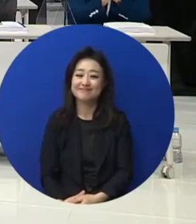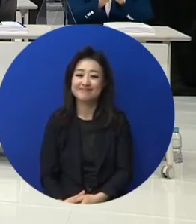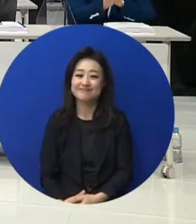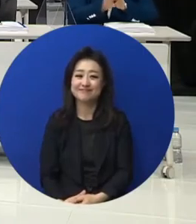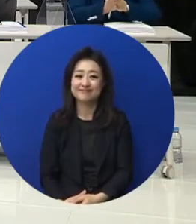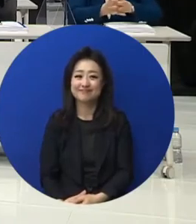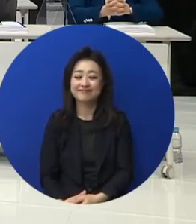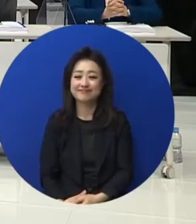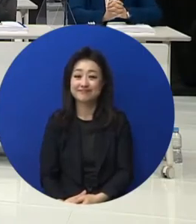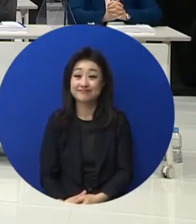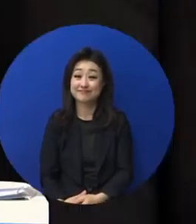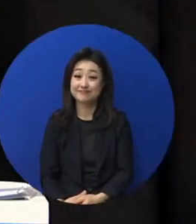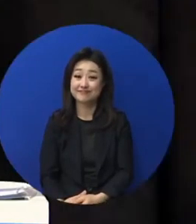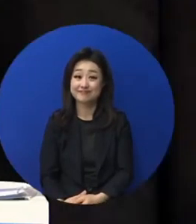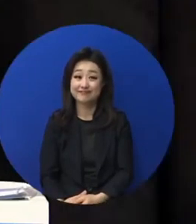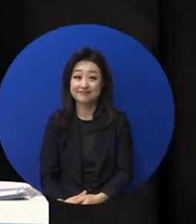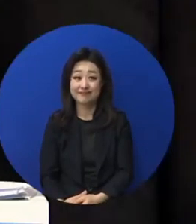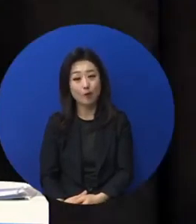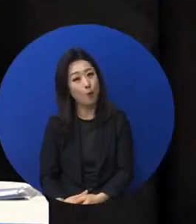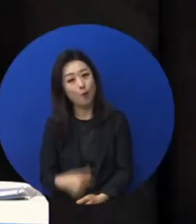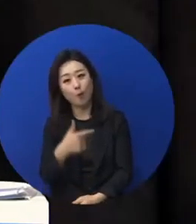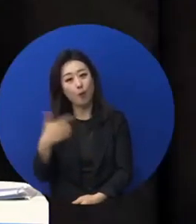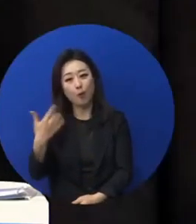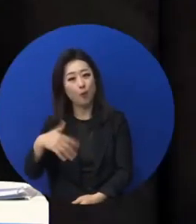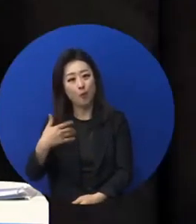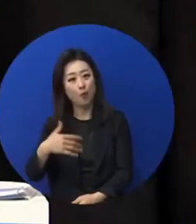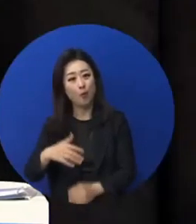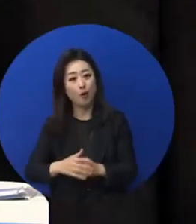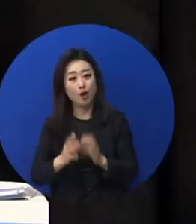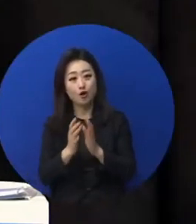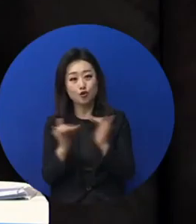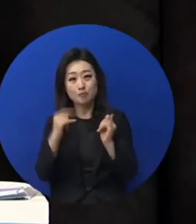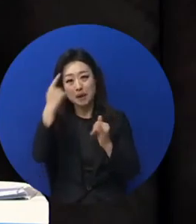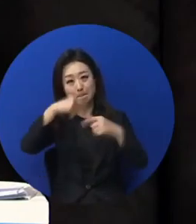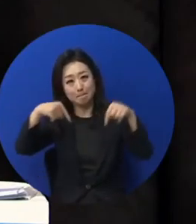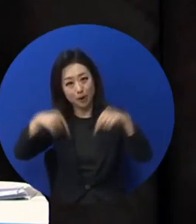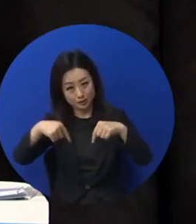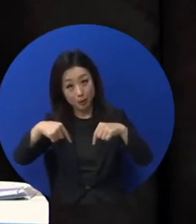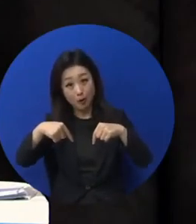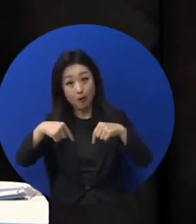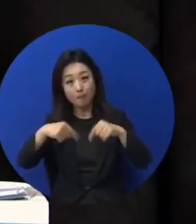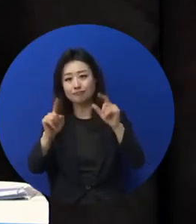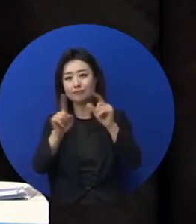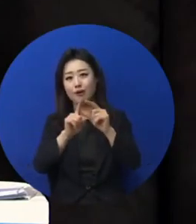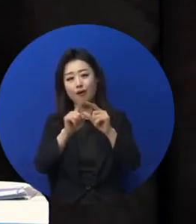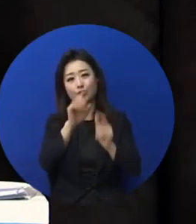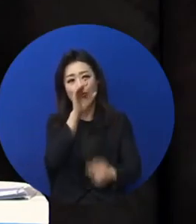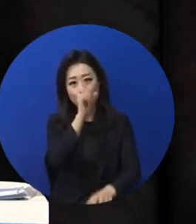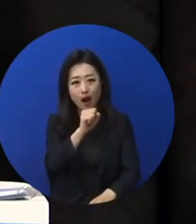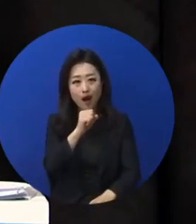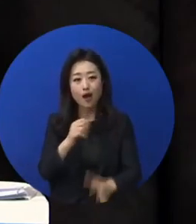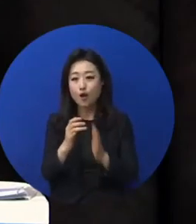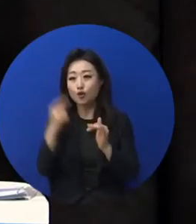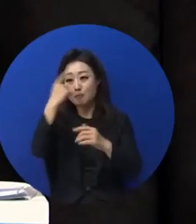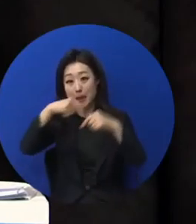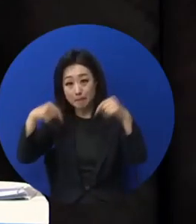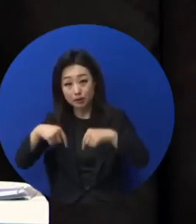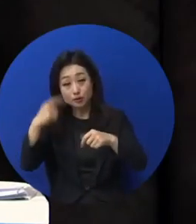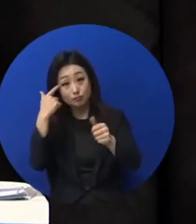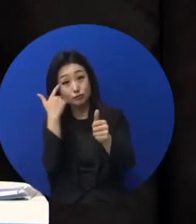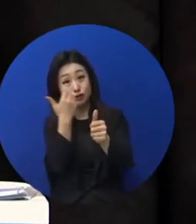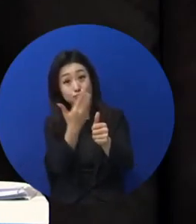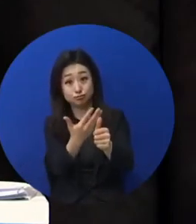제가 오늘 이 국민면접 사회를 보는데요. 일단 타이틀, 국민면접이 참 와닿습니다. 그리고 국민면접의 국민의 질문